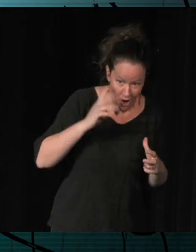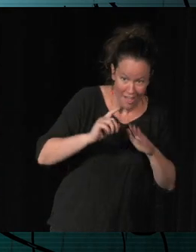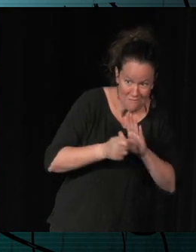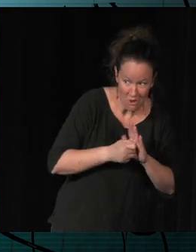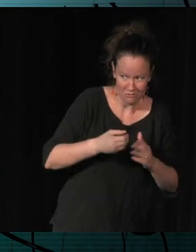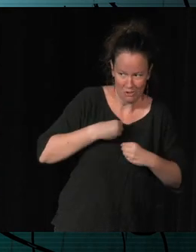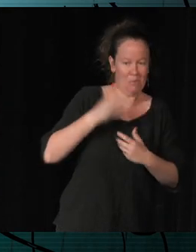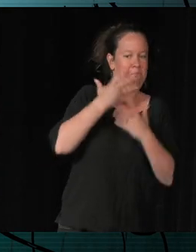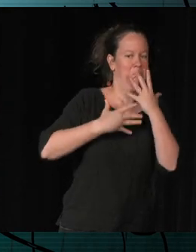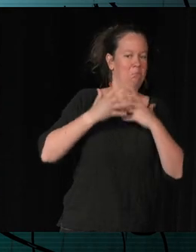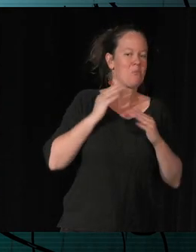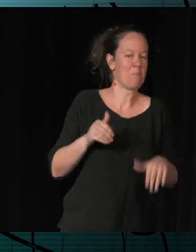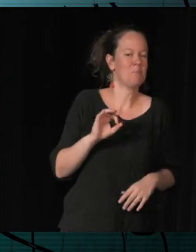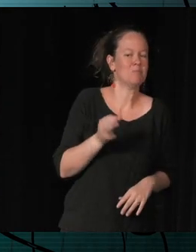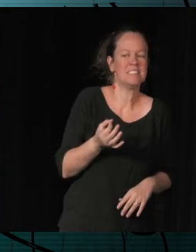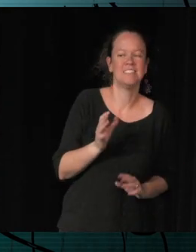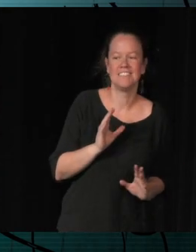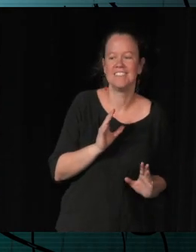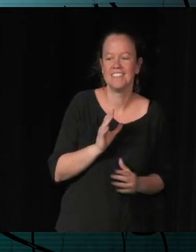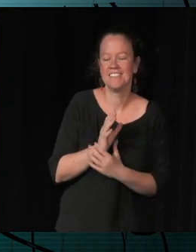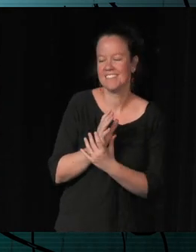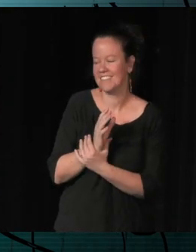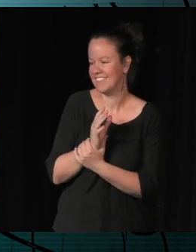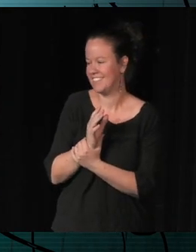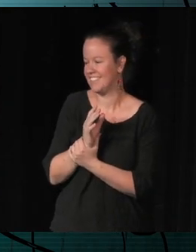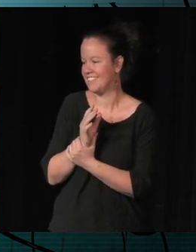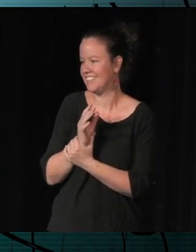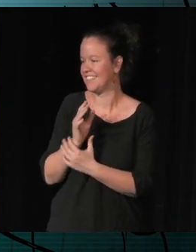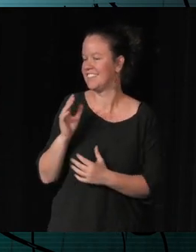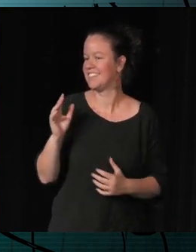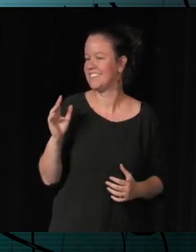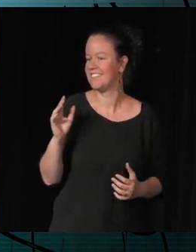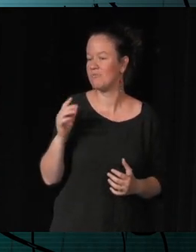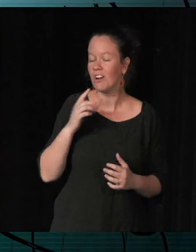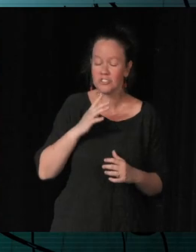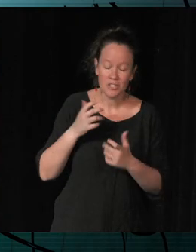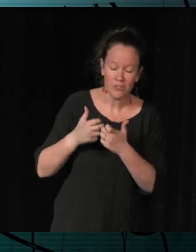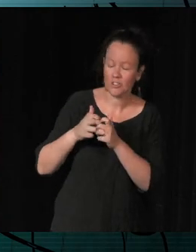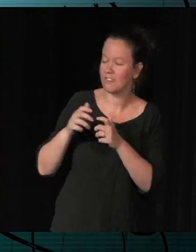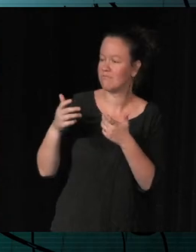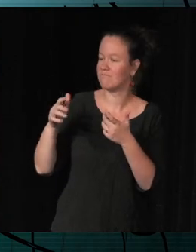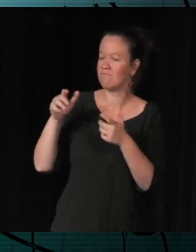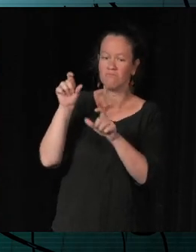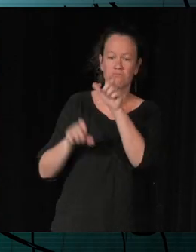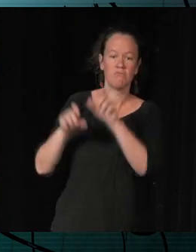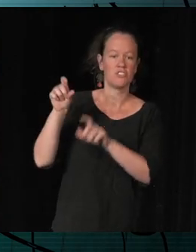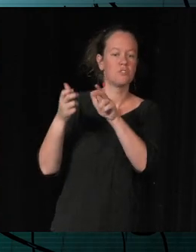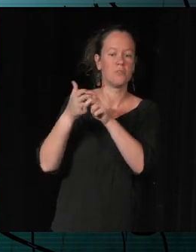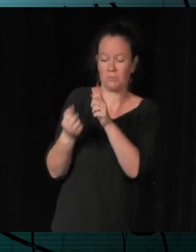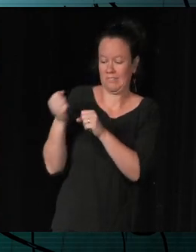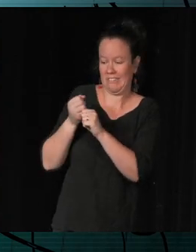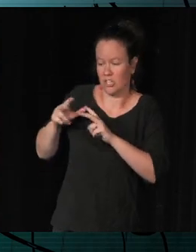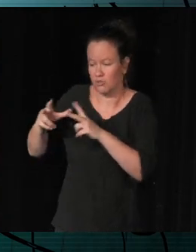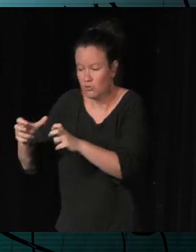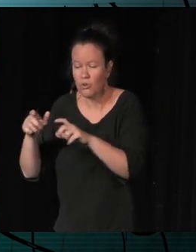que comme les gens qui faisaient la même chose que moi des jeux comme qui sont connus en France comme Paul cuissé